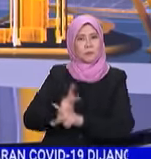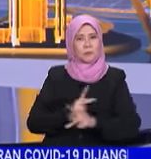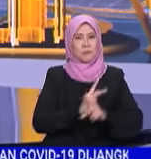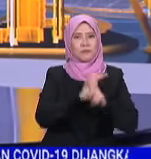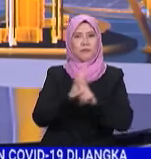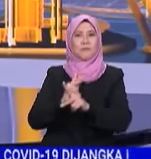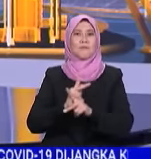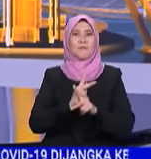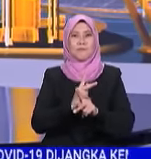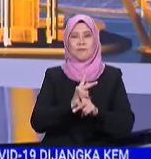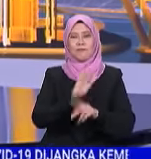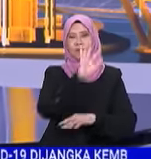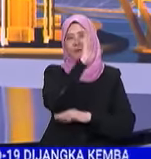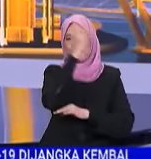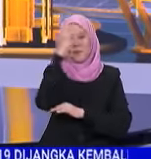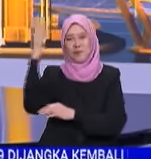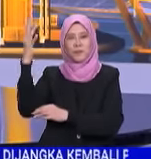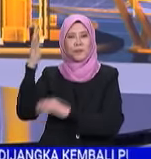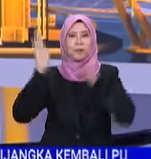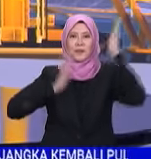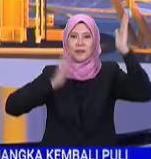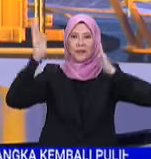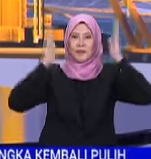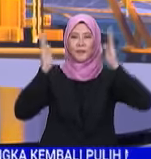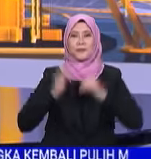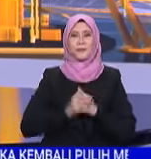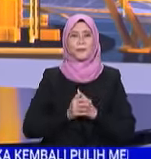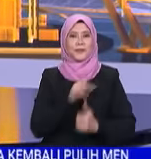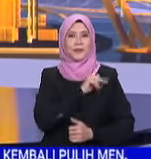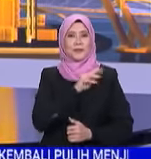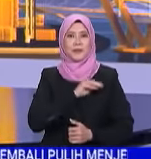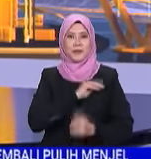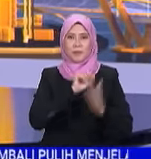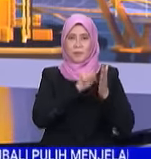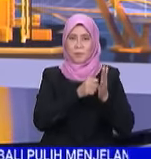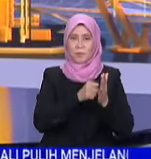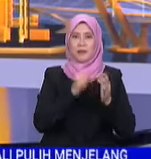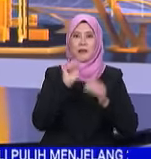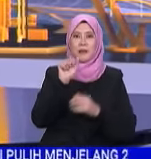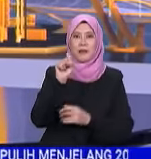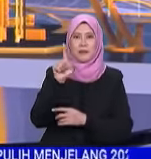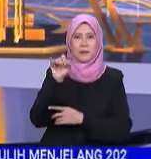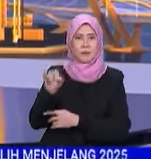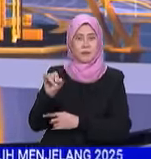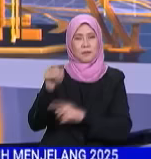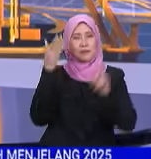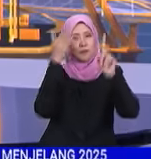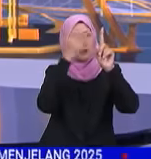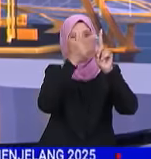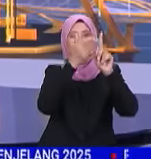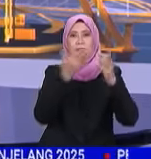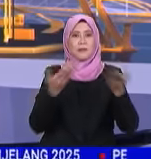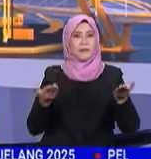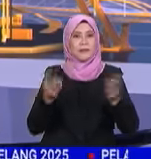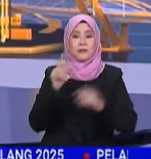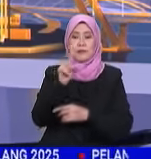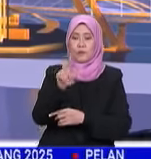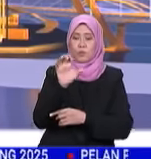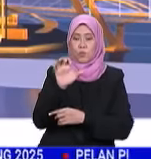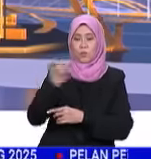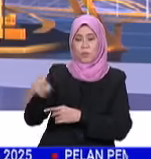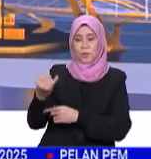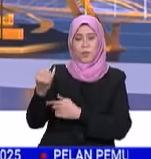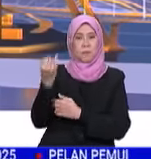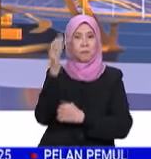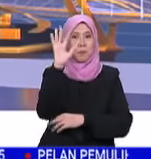dan pemeliharaan flora di Malaysia Kementerian tenaga dan sumber asli menerusi inisiatif itu menyasarkan sehingga 100